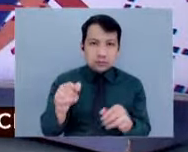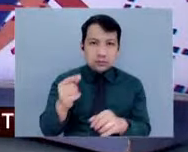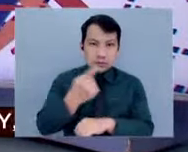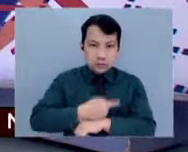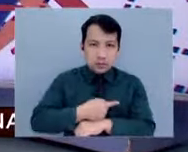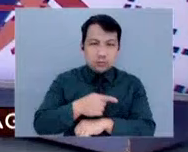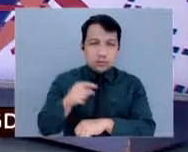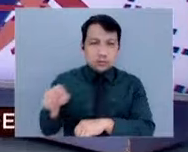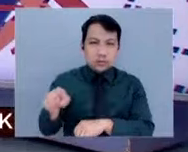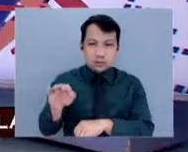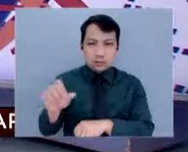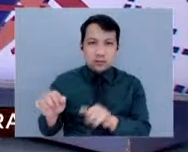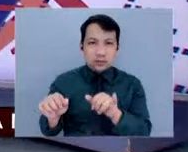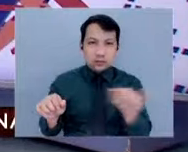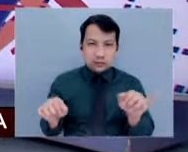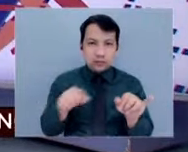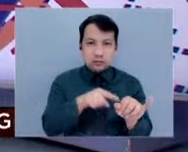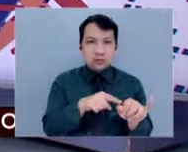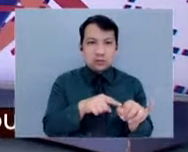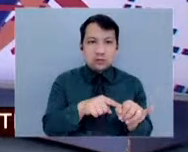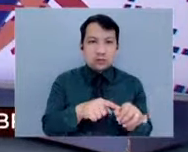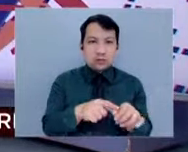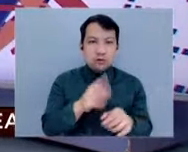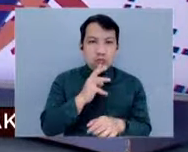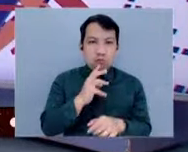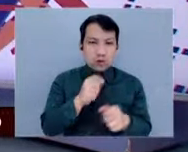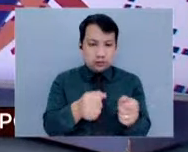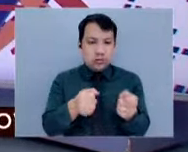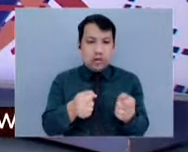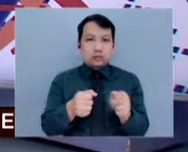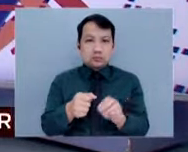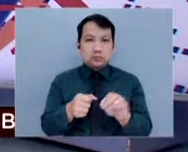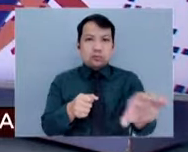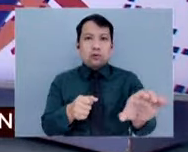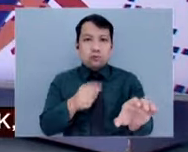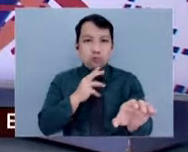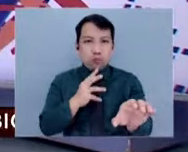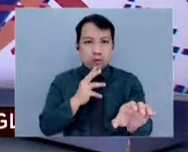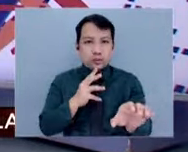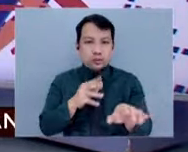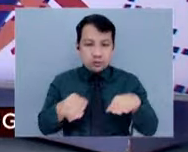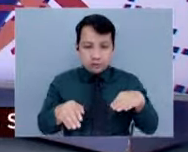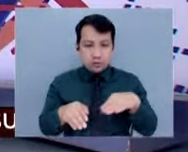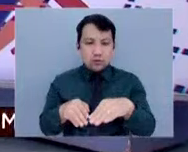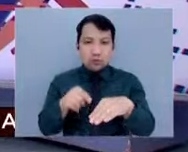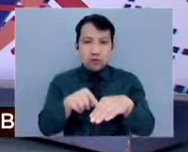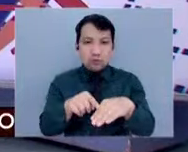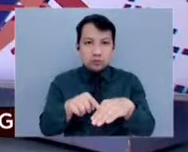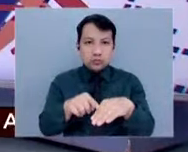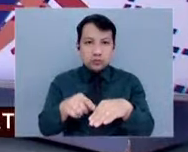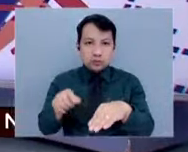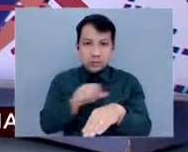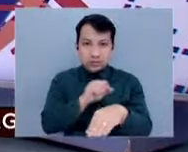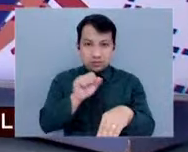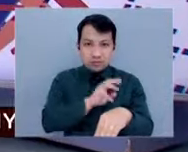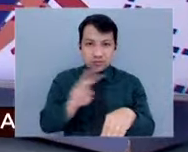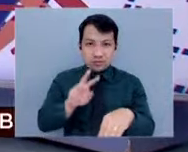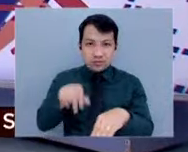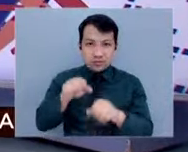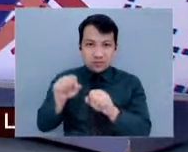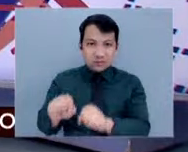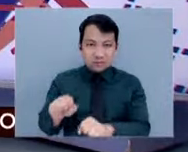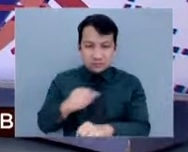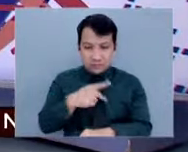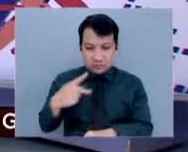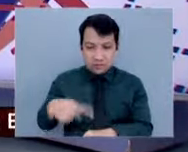BFAR, nangyari rin ang pagwa-water cannon ng mga barko ng China sa resupply boat ng Pilipinas sa Ayungin Shoal. Pinagpapaliwanag dyan ng DFA ang